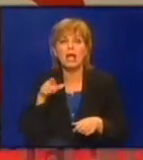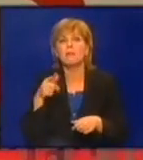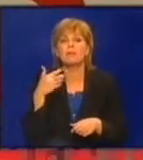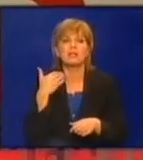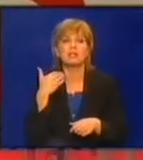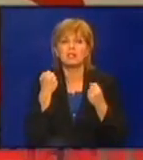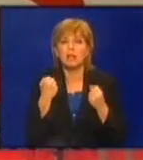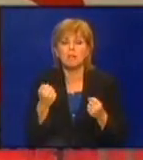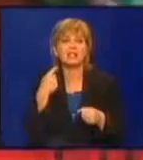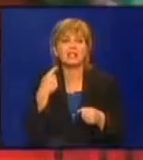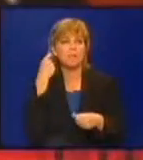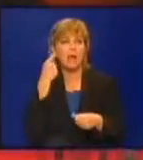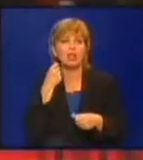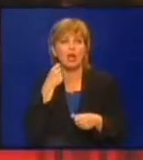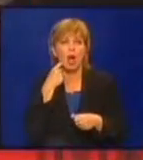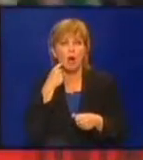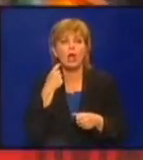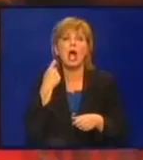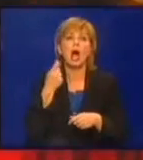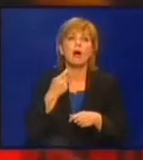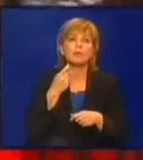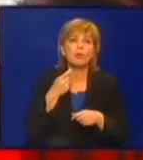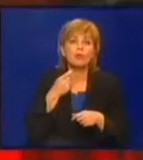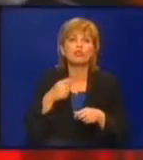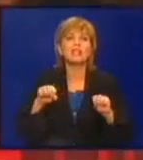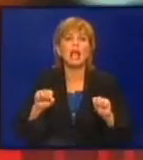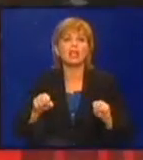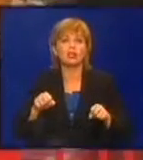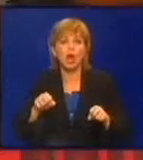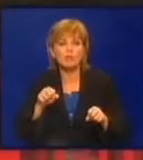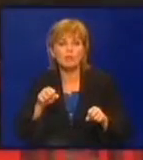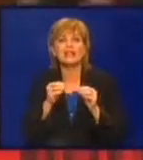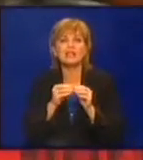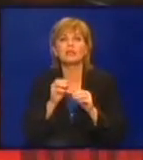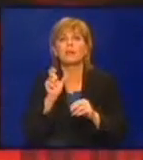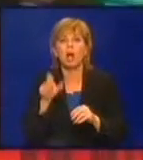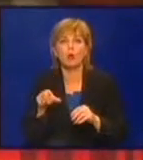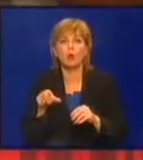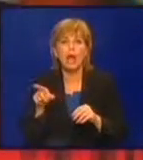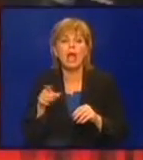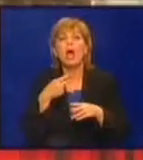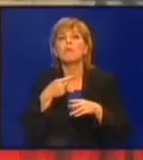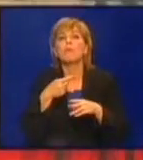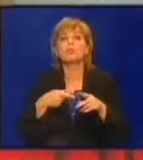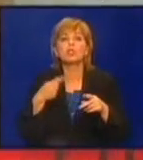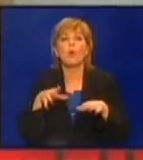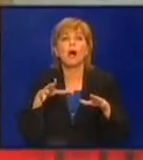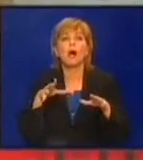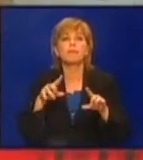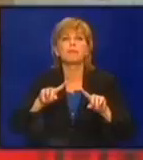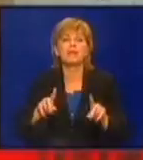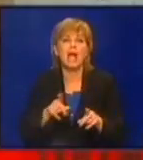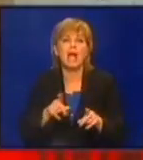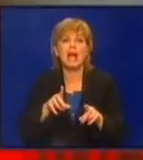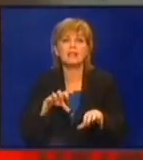alkohola reibumā. Apreibuši pie dažādu transportlīdzekļu stūris bija sēdušies 10 braucēji. Tiesa teju pusi no pieķertajiem dzērumā